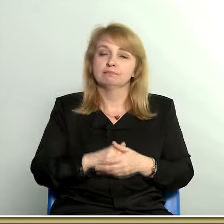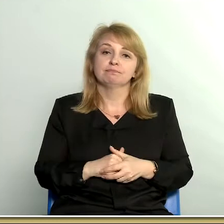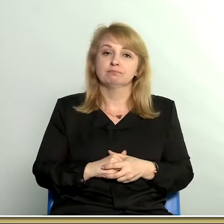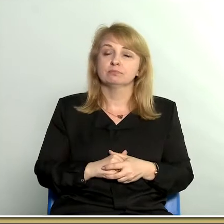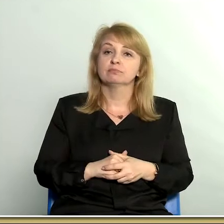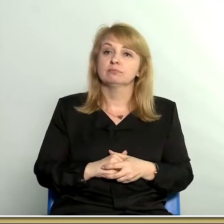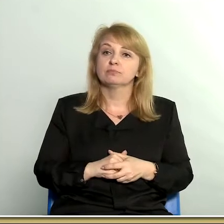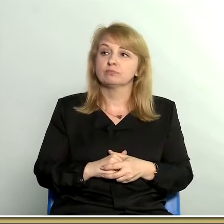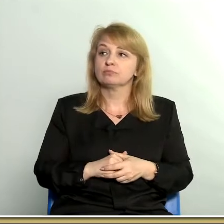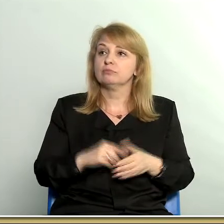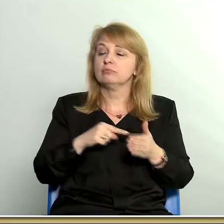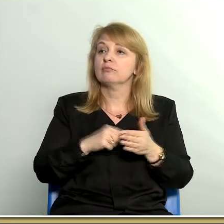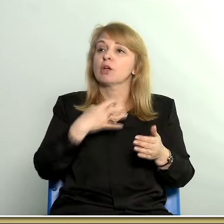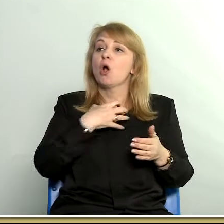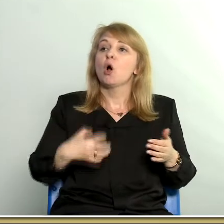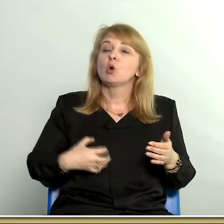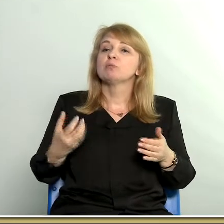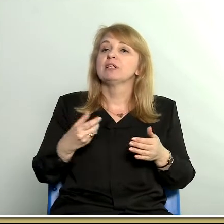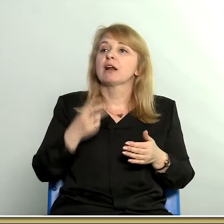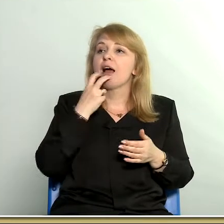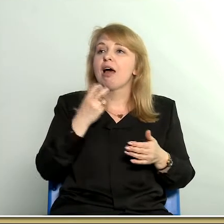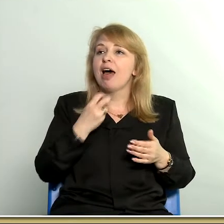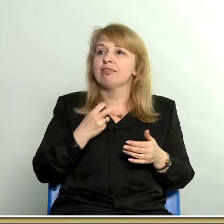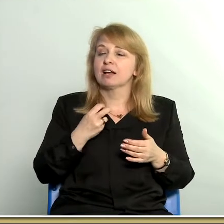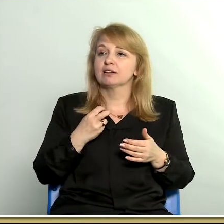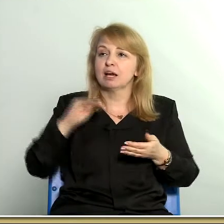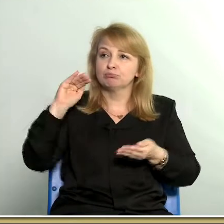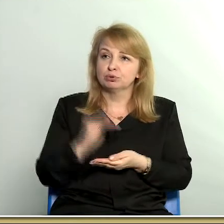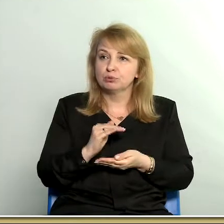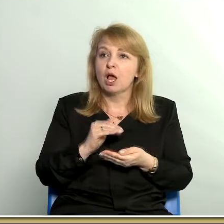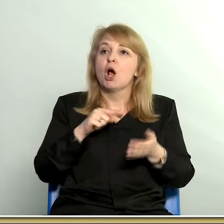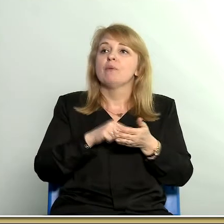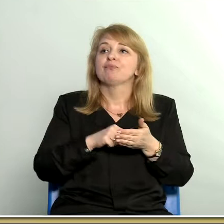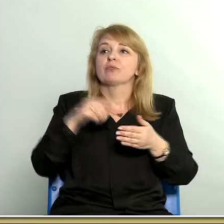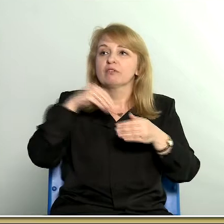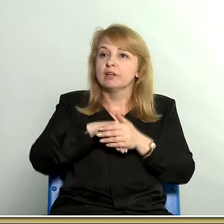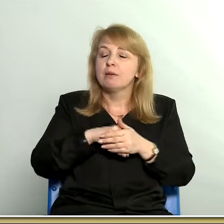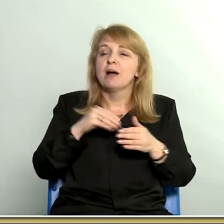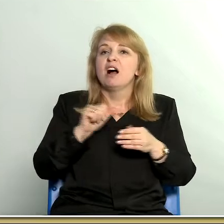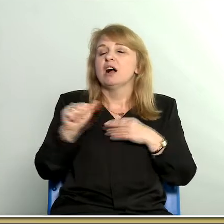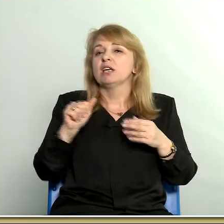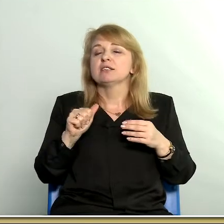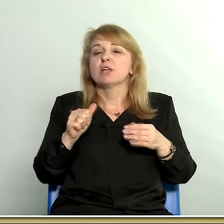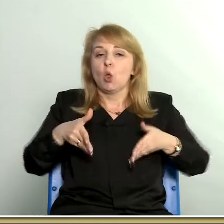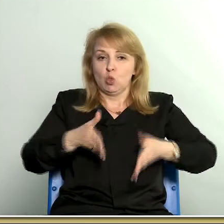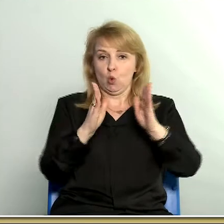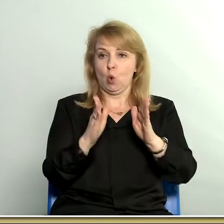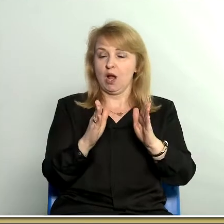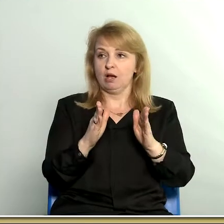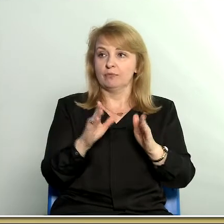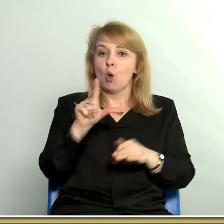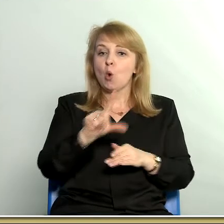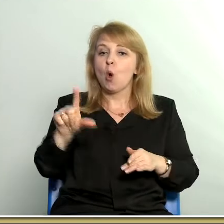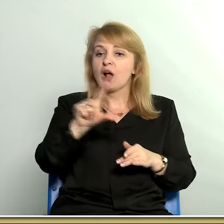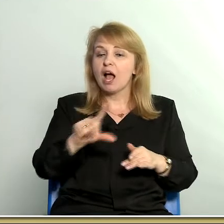Jeżeli chodzi o gospodarkę niskoemisyjną, to tu po raz pierwszy odnajdziemy drogi lokalne, bo wiem, że one